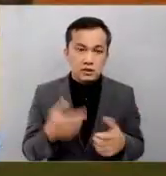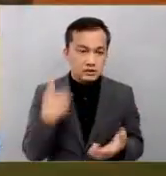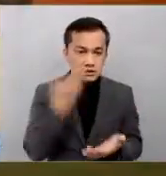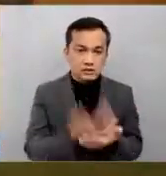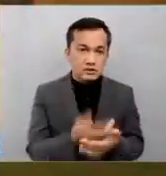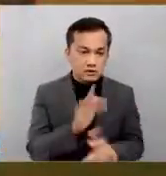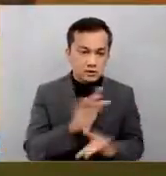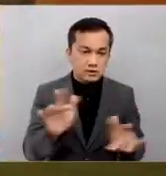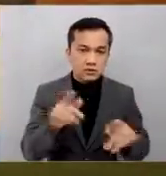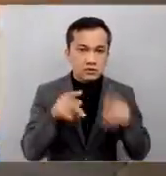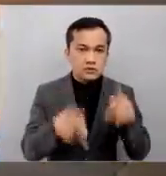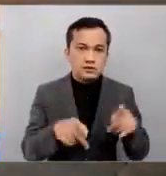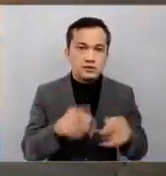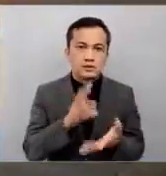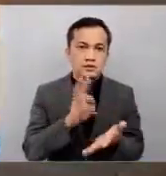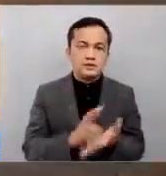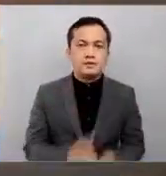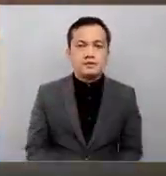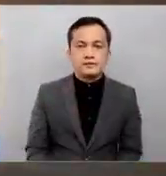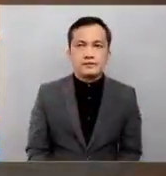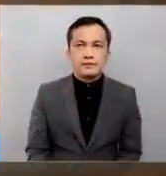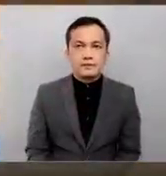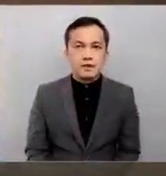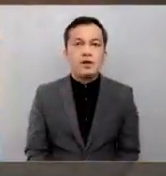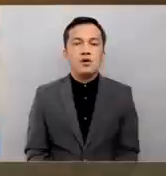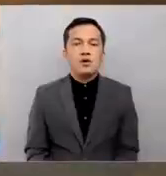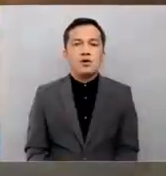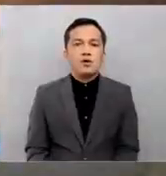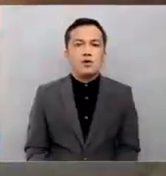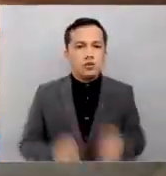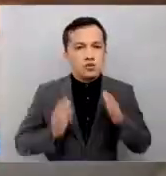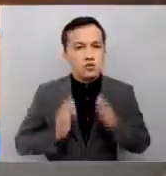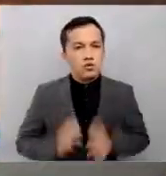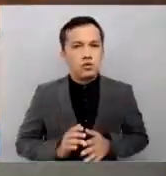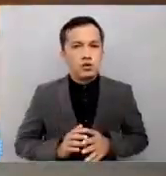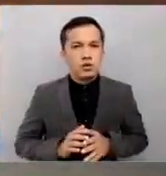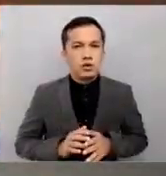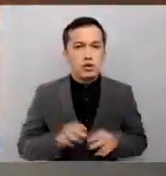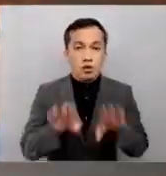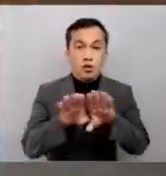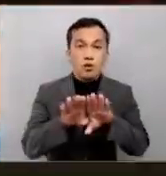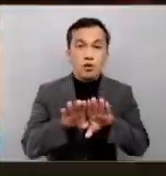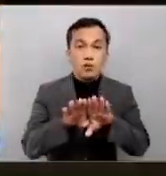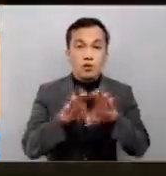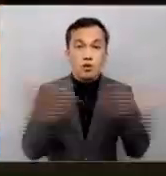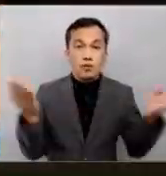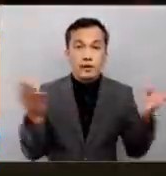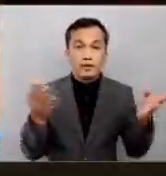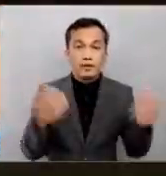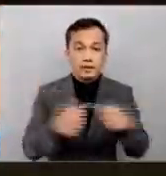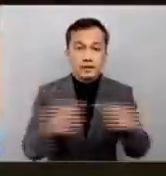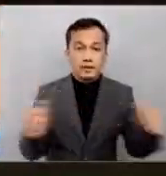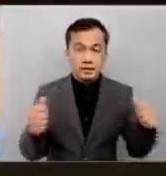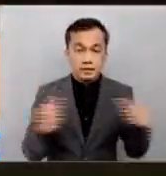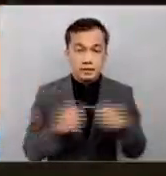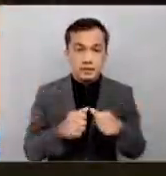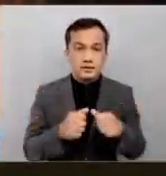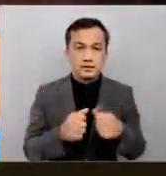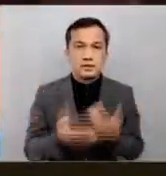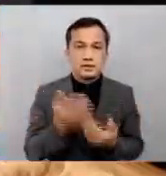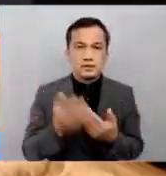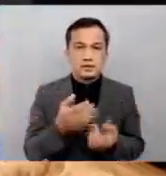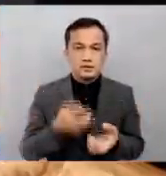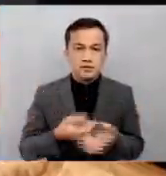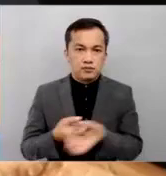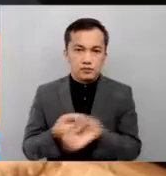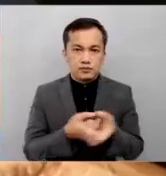mga oras na yon. Mabuti na lang at open area ang lugar kaya hindi nahirapan ang mga bumbero na apulahin ng apoy. Sa ngayon safe na